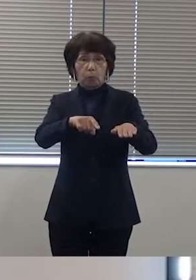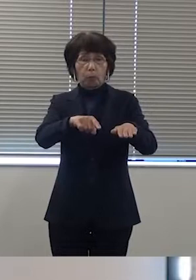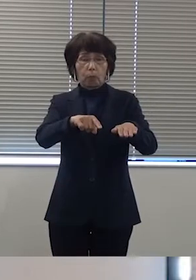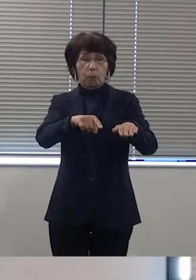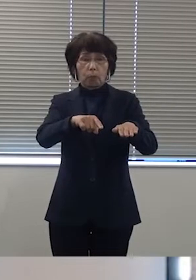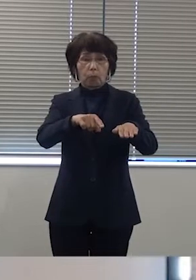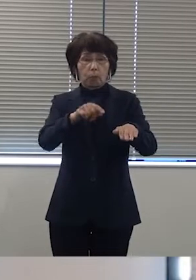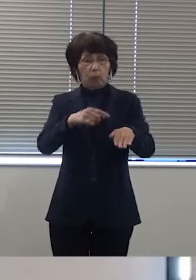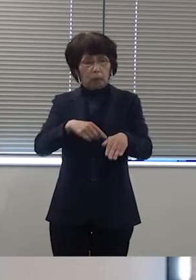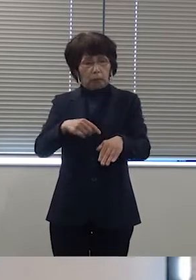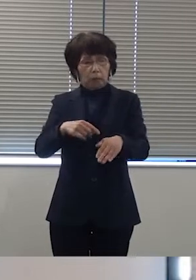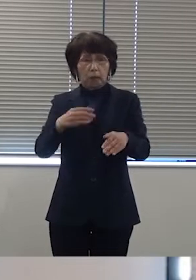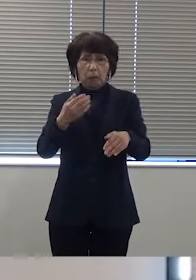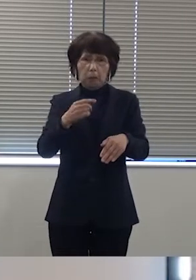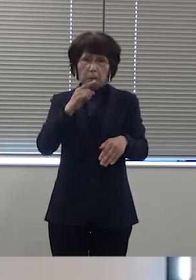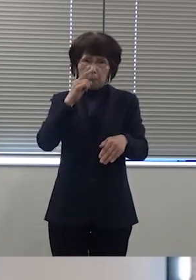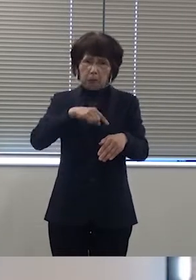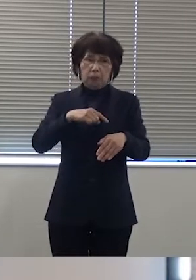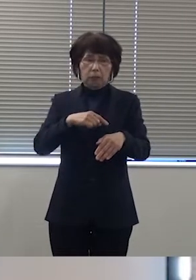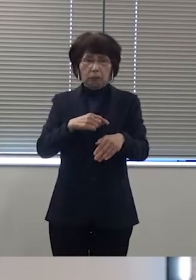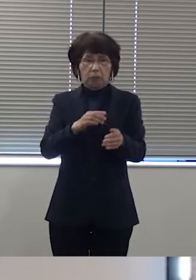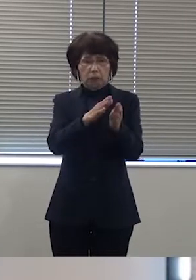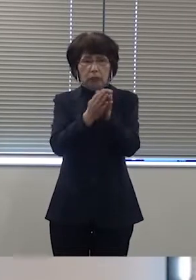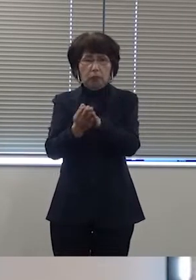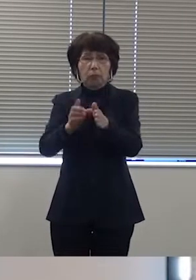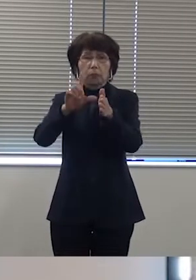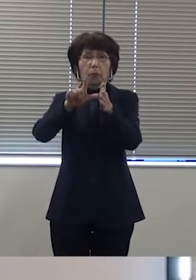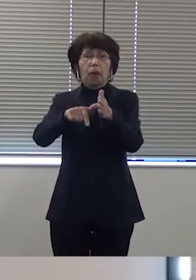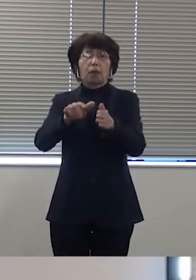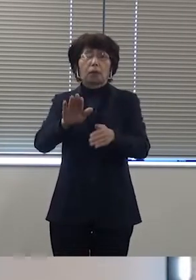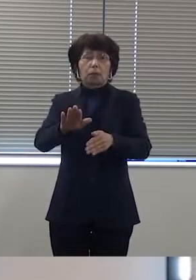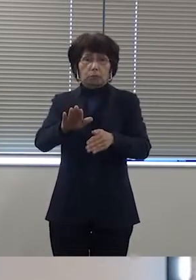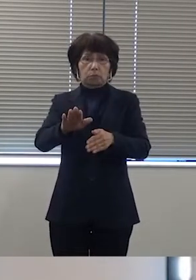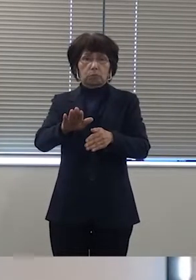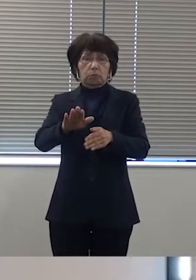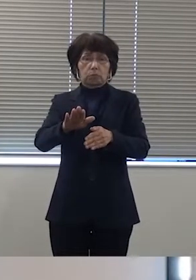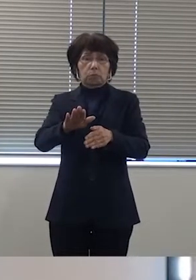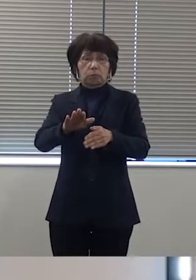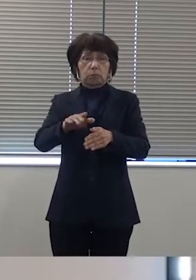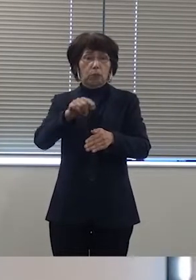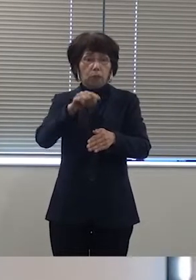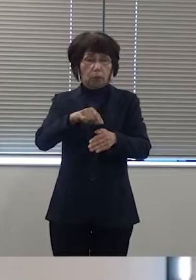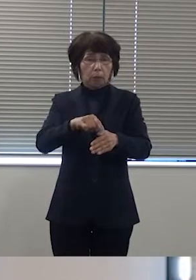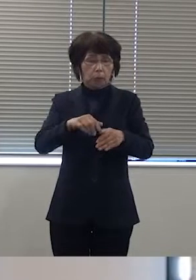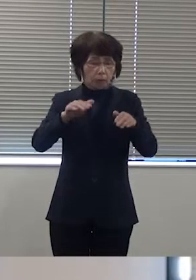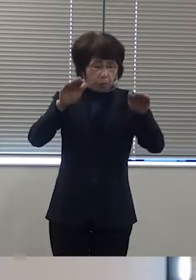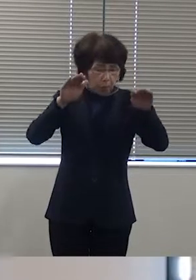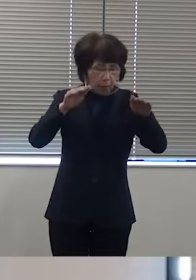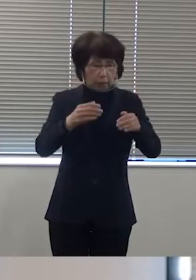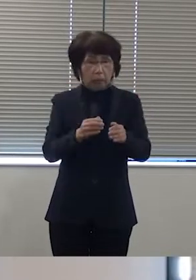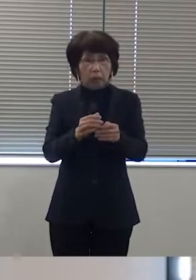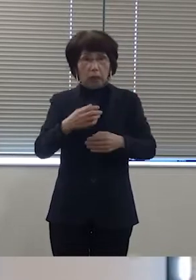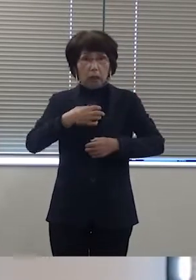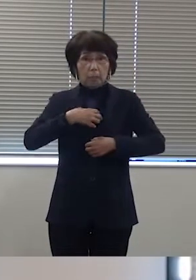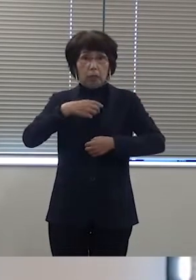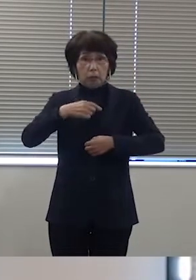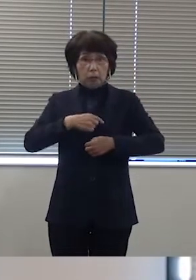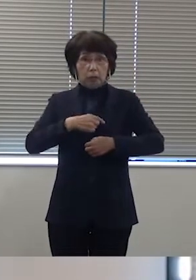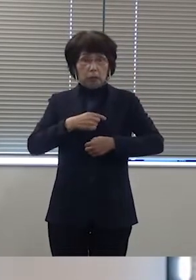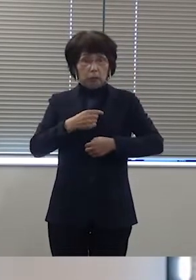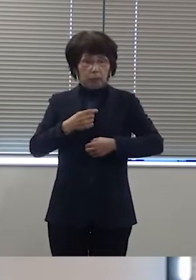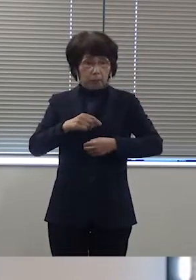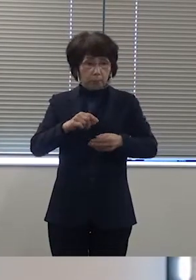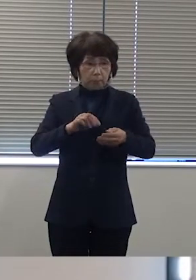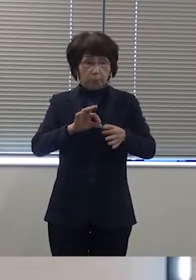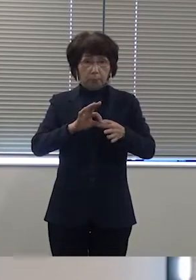最悪の場合、死亡事故が出てますので、そういうセンサーマットがあります。で、センサーでうつ伏せの状態